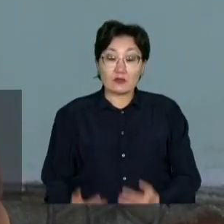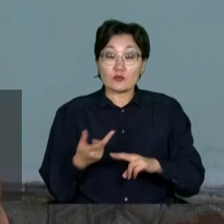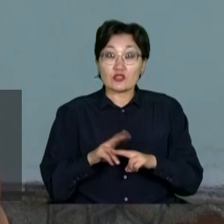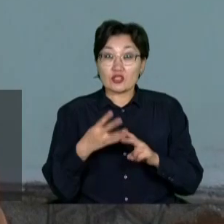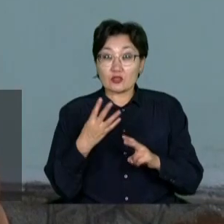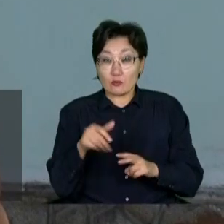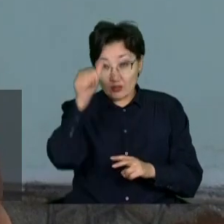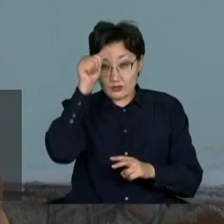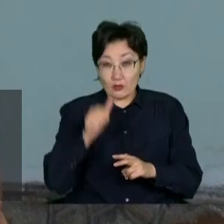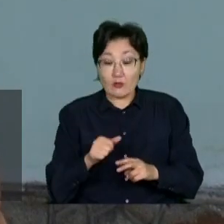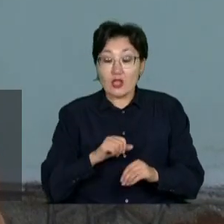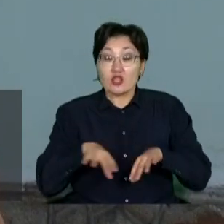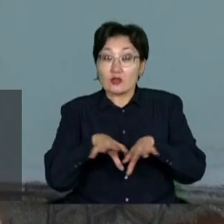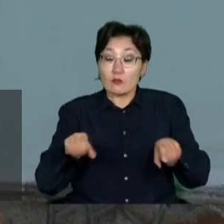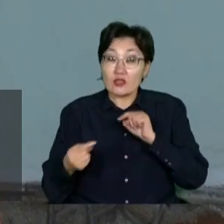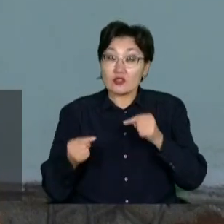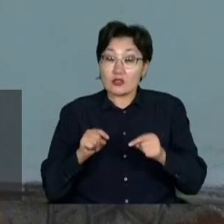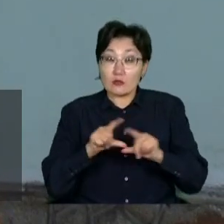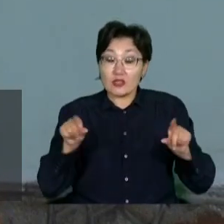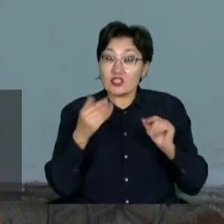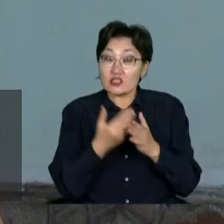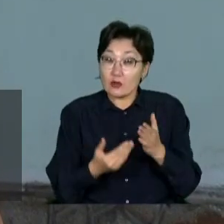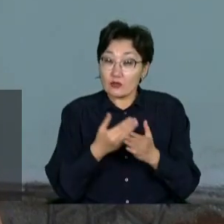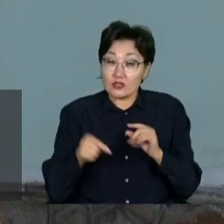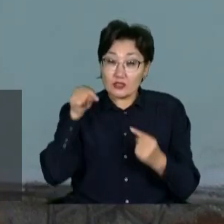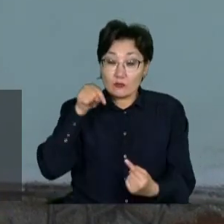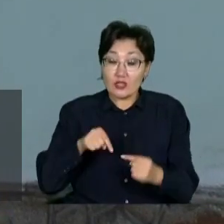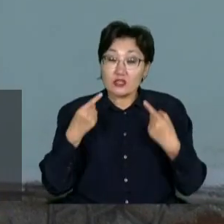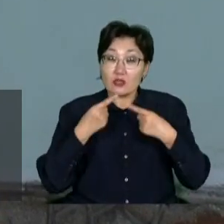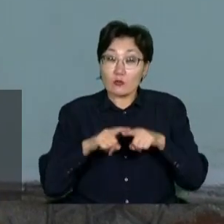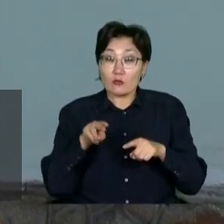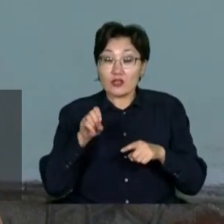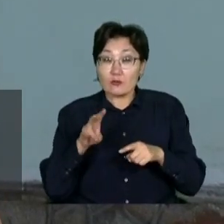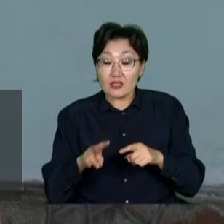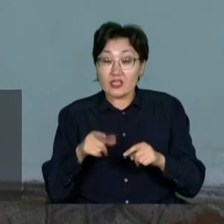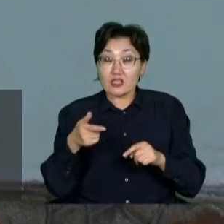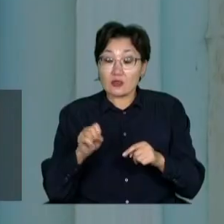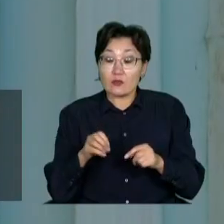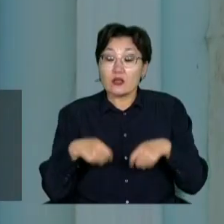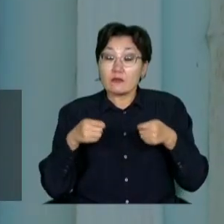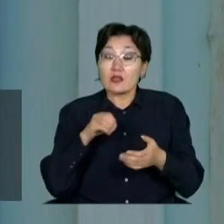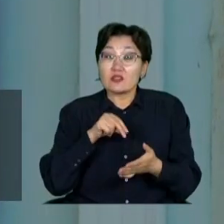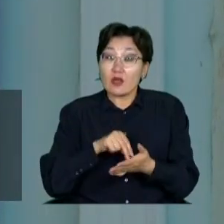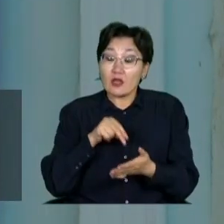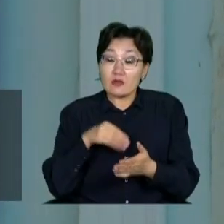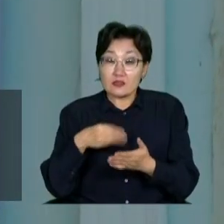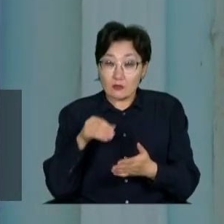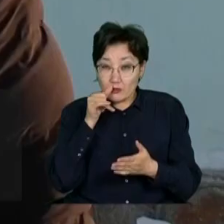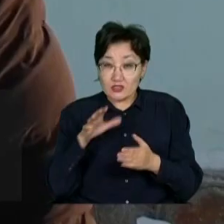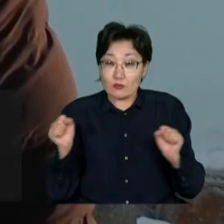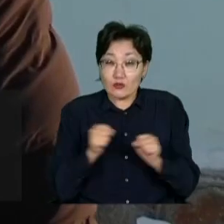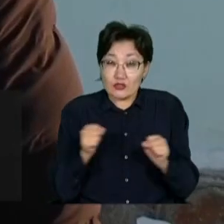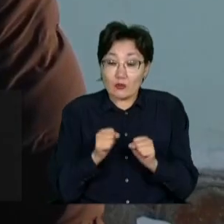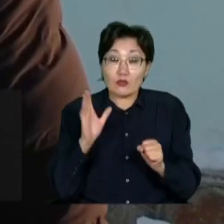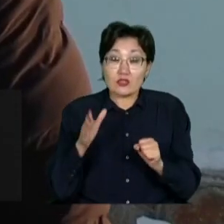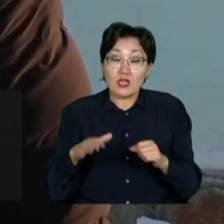Осымен 4 ай бойы монополия қарсы органның нұсқаулығына сәйкес біз техникалық пропан газын белгілеген бағамен сатып алмай жатырмыз. Күн тағы суытса